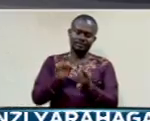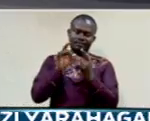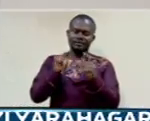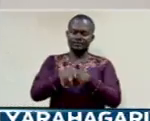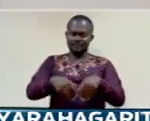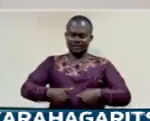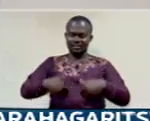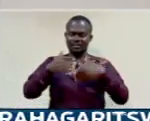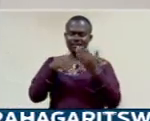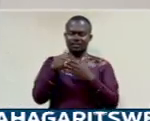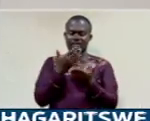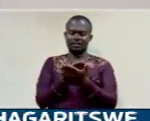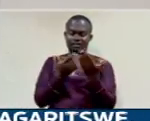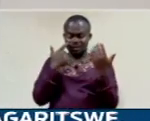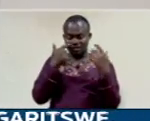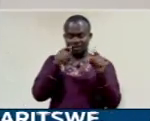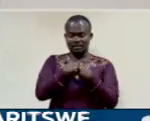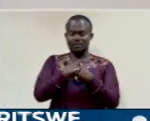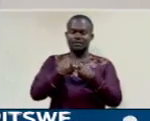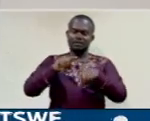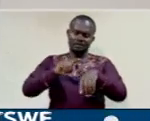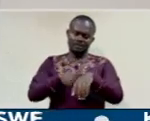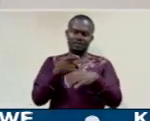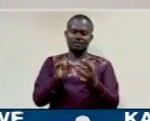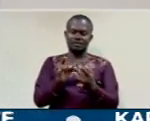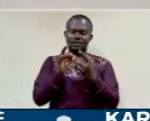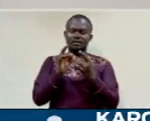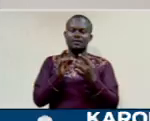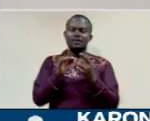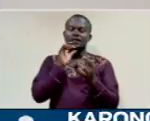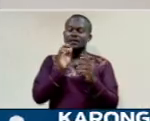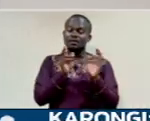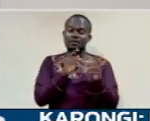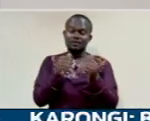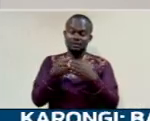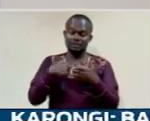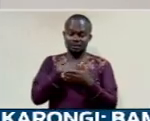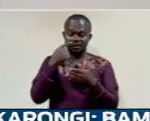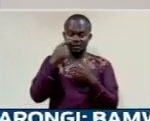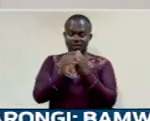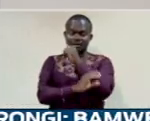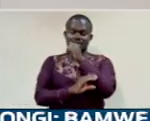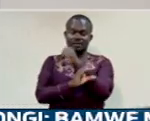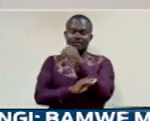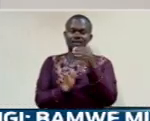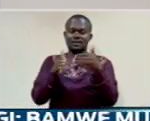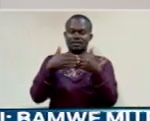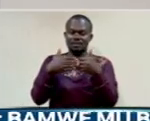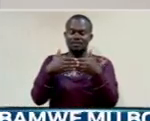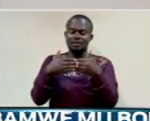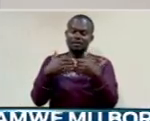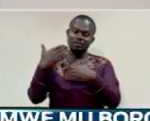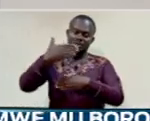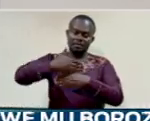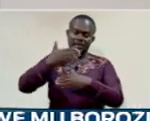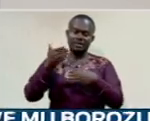n'urubyiruko turarusaba ko rwabifata nk'ibihe bidasanzwe. Kuba ntibisanzwe ko tubona igihugu gifunga imipaka,